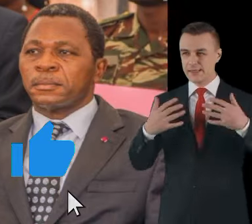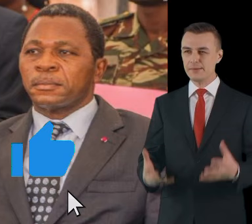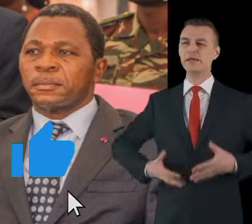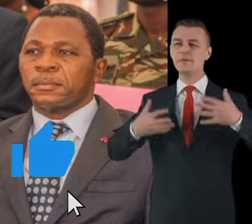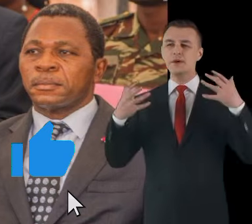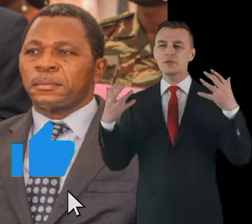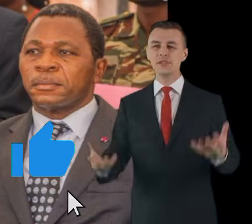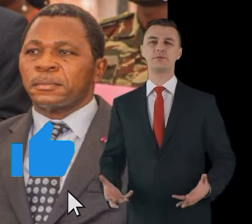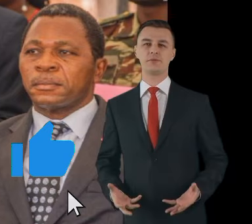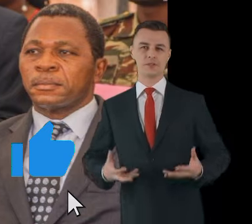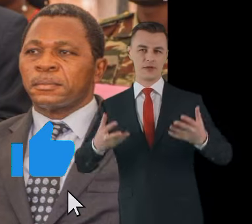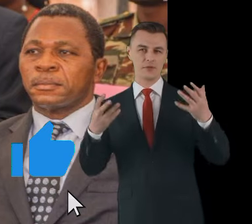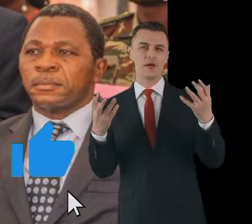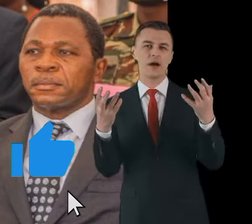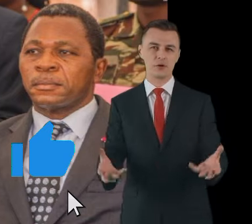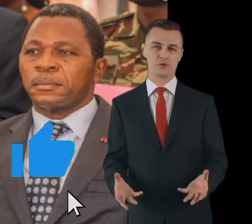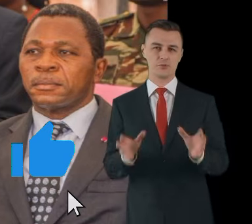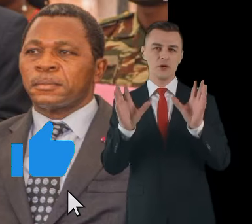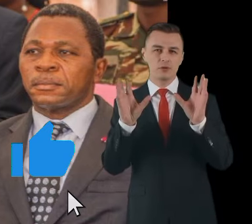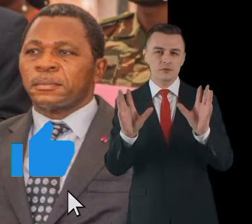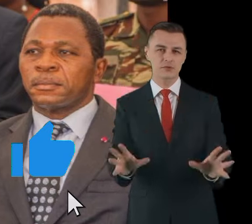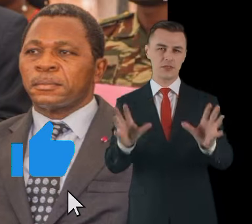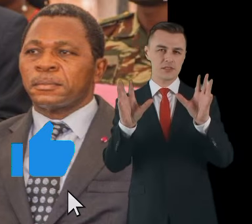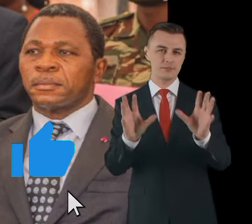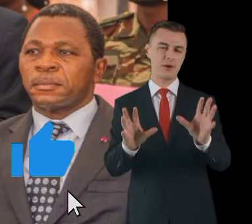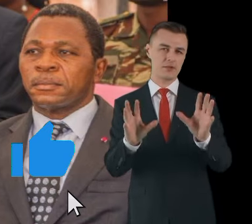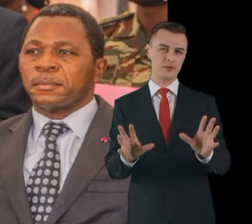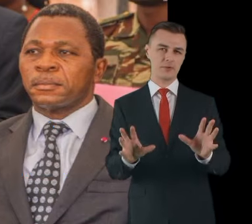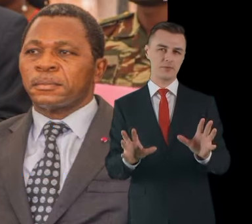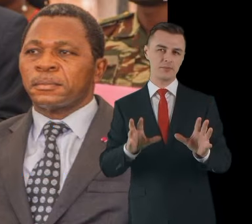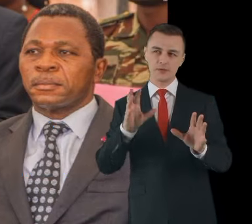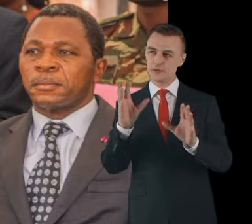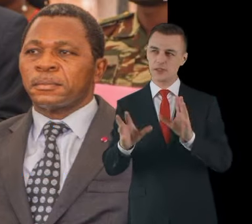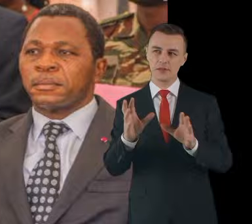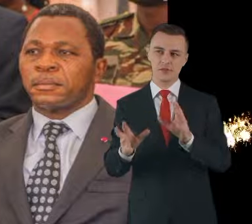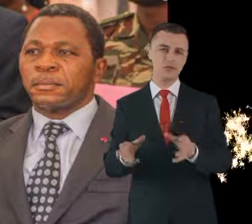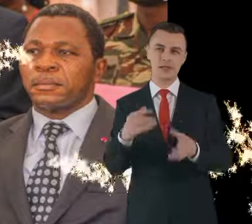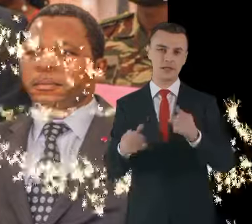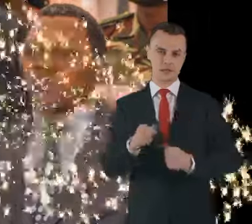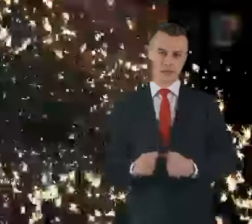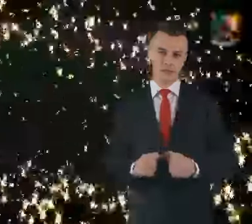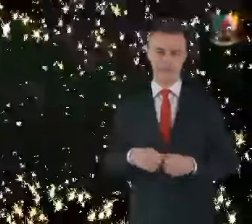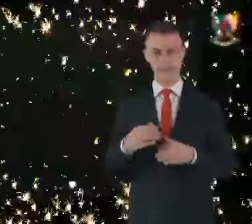figurer sur les prochaines listes gouvernementales au vu de sa relation avec Ferdinand Gungo et Laurent Esso.